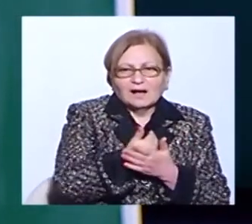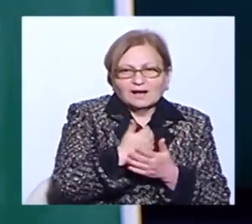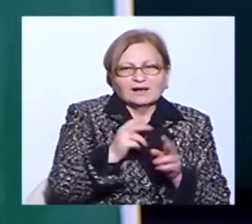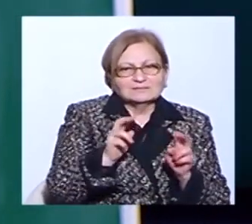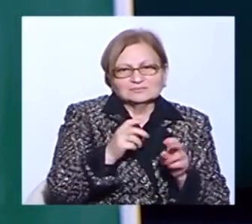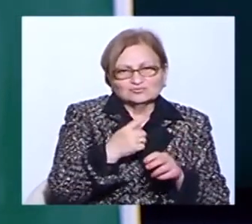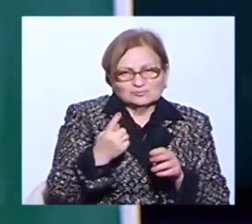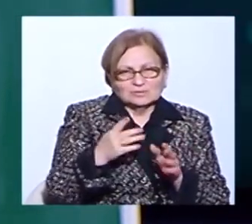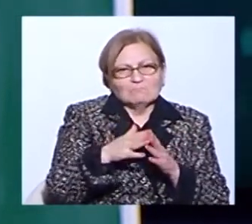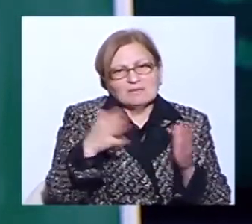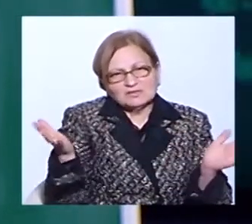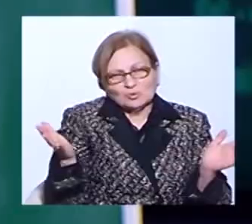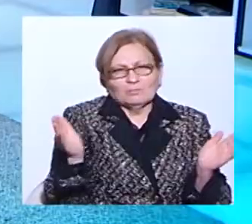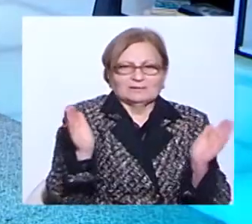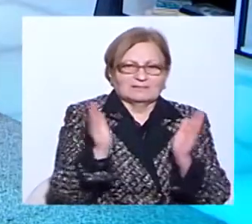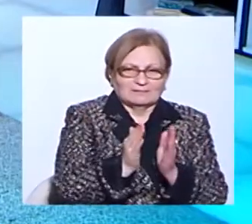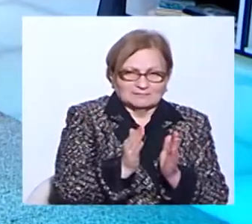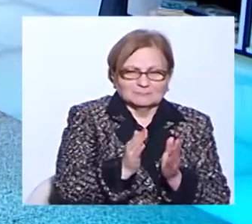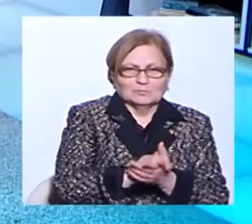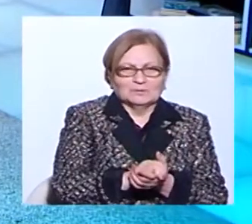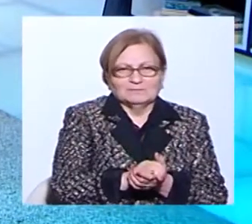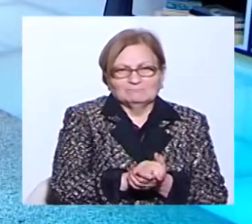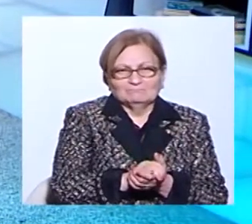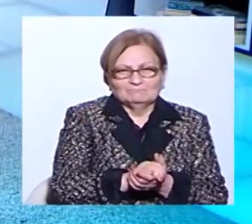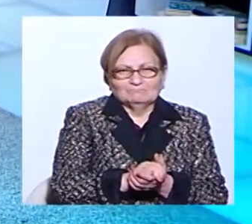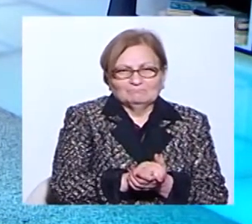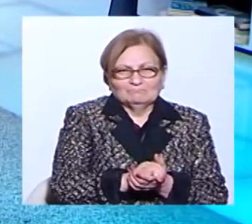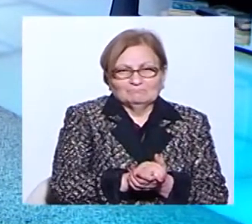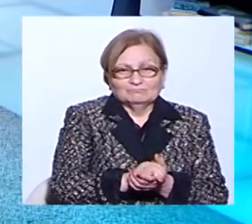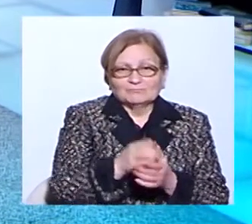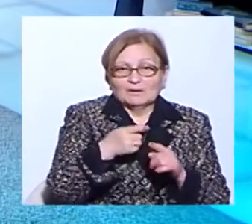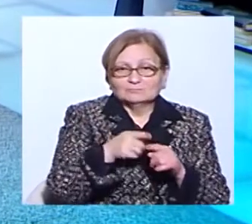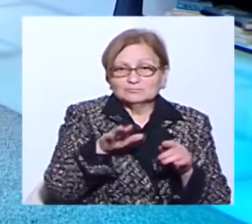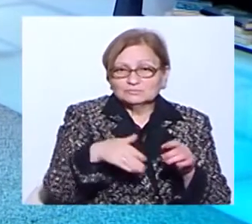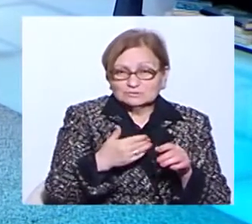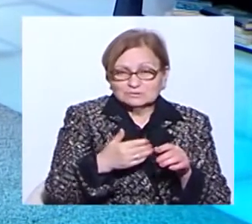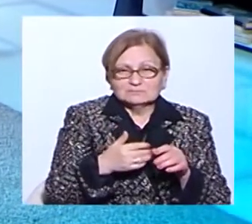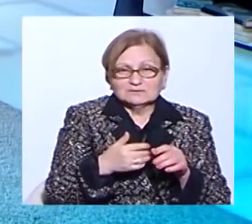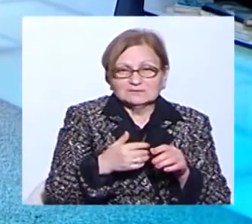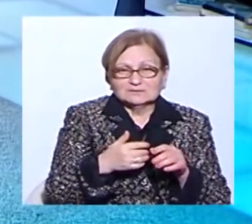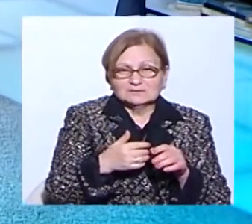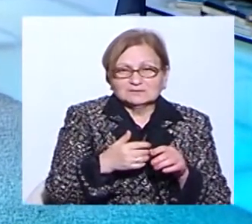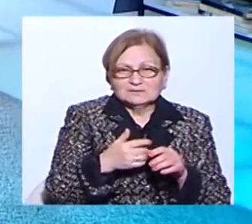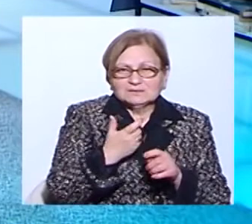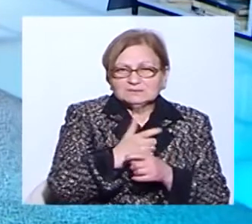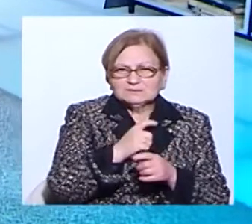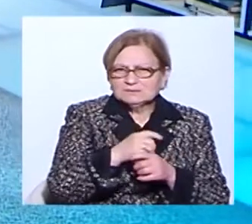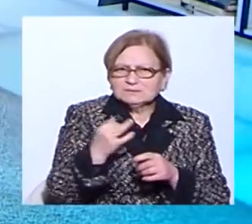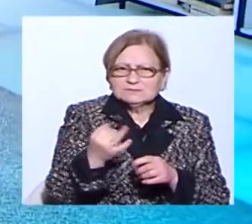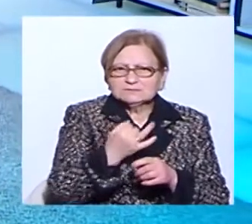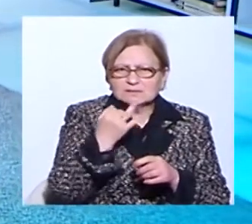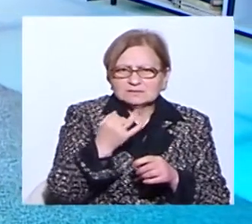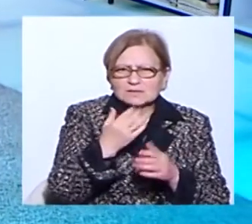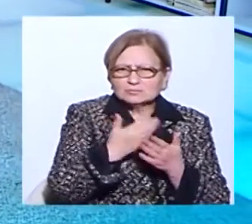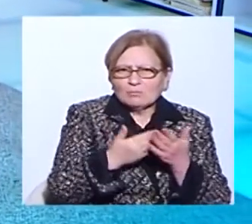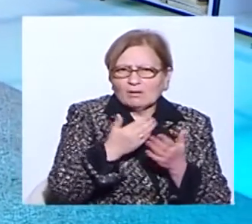ნიშნები: მეტობა და ნაკლებობა. ამის შემდეგ ძალიან საინტერესო